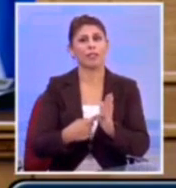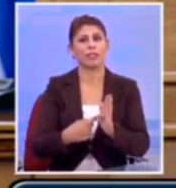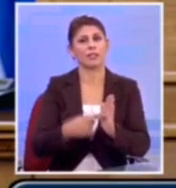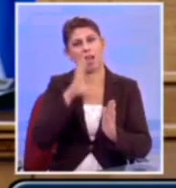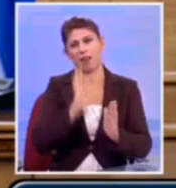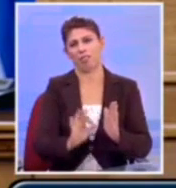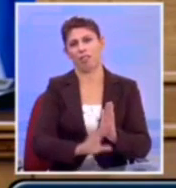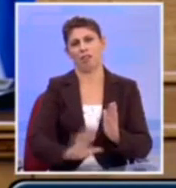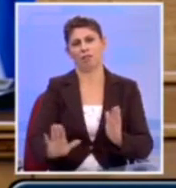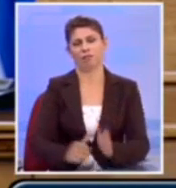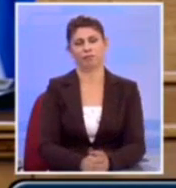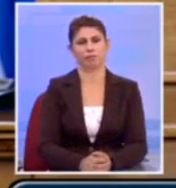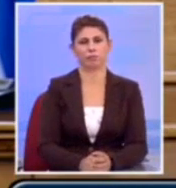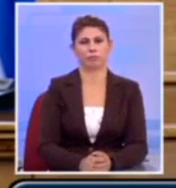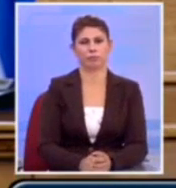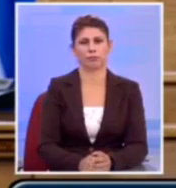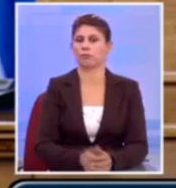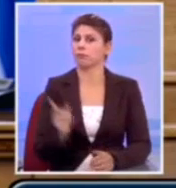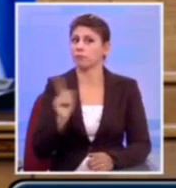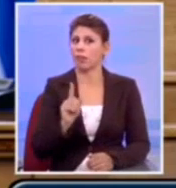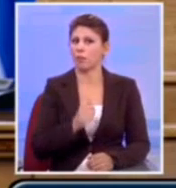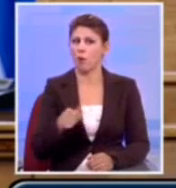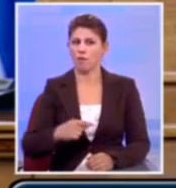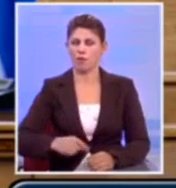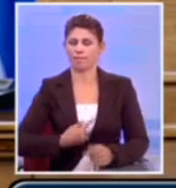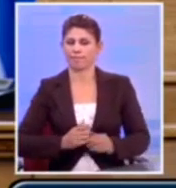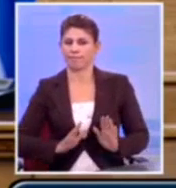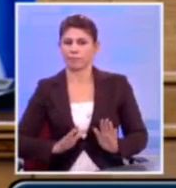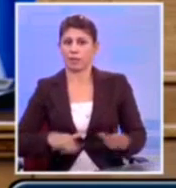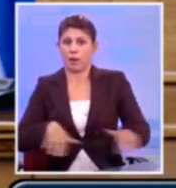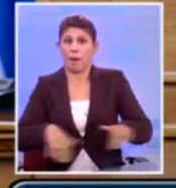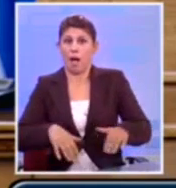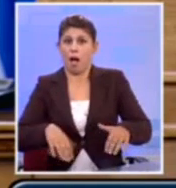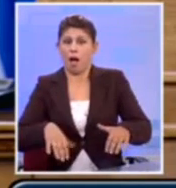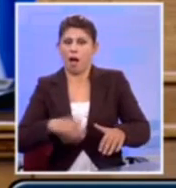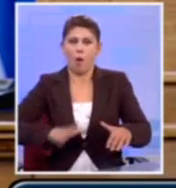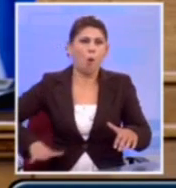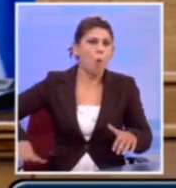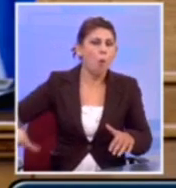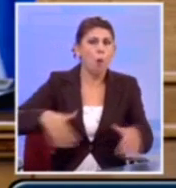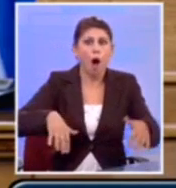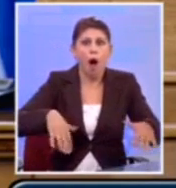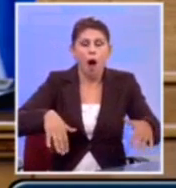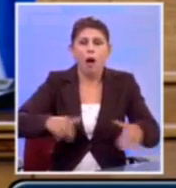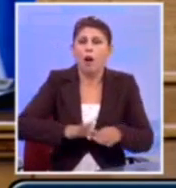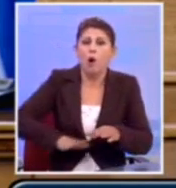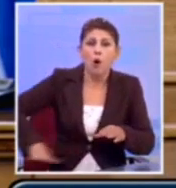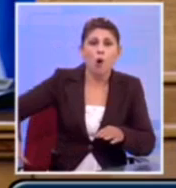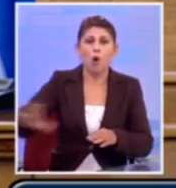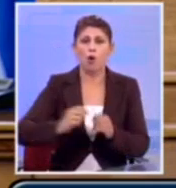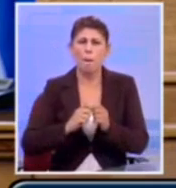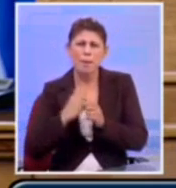την αλήθεια. Και αυτό όχι απλώς ενοχλεί, αυτό τρομοκρατεί. Τρομοκρατεί όλους όσους